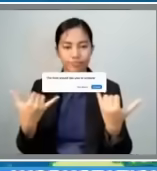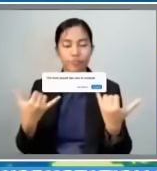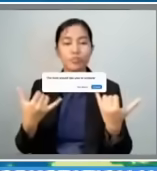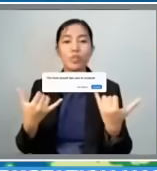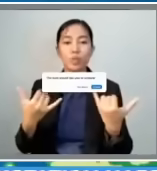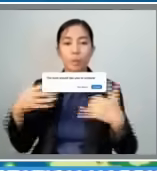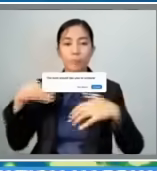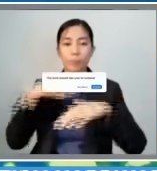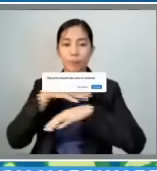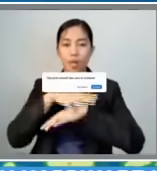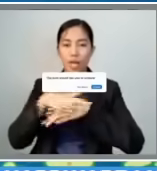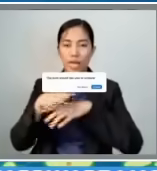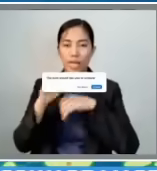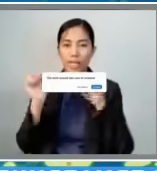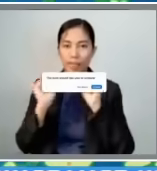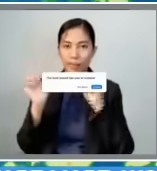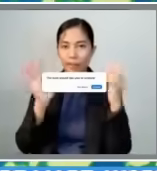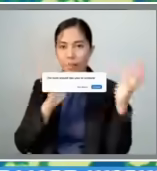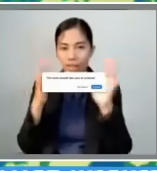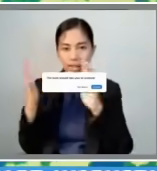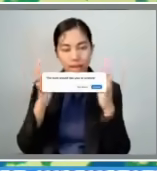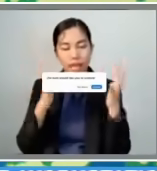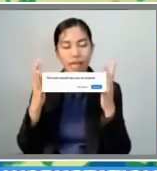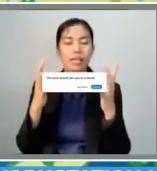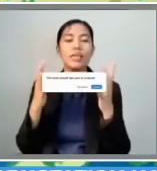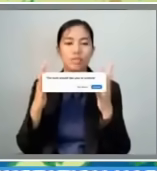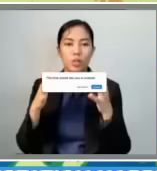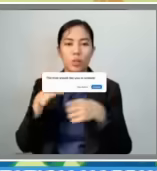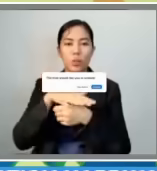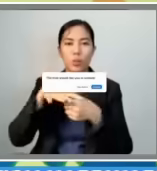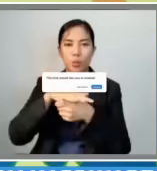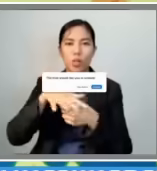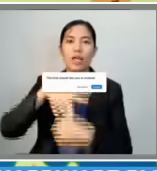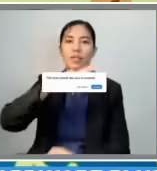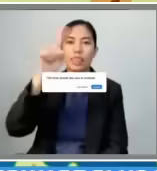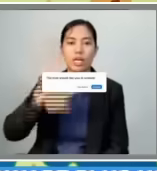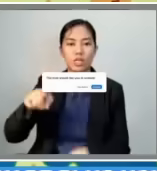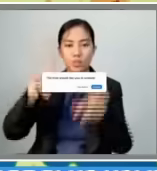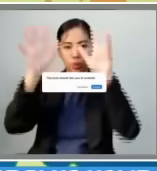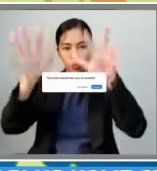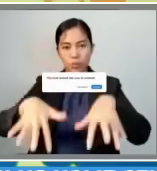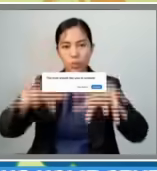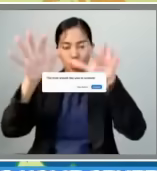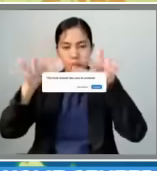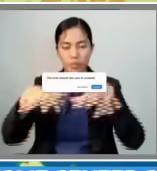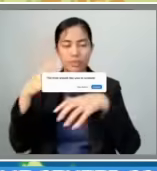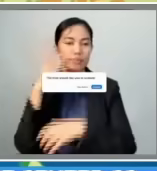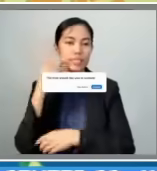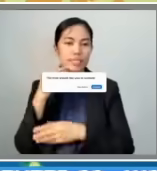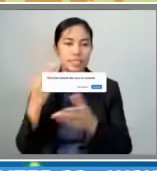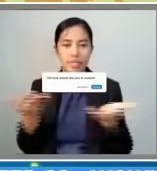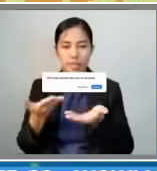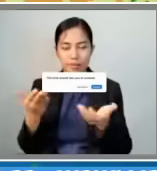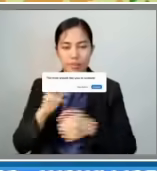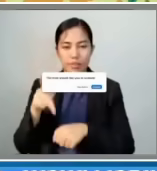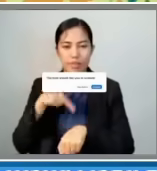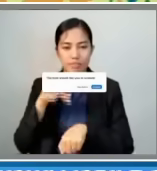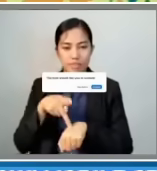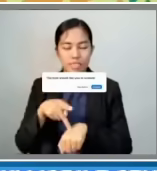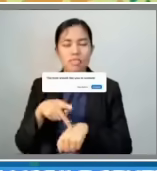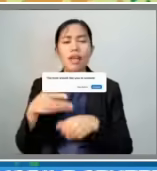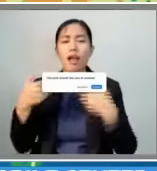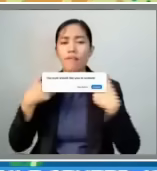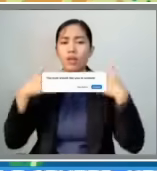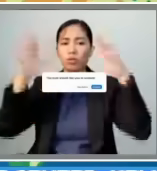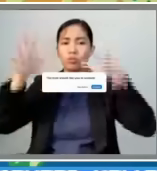habagat at mga local thunderstorm ang mararanasan sa bansa. Sa mga susunod na oras, uulanin din ang halos buong